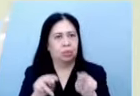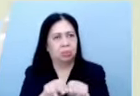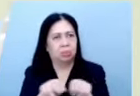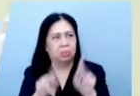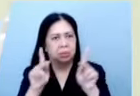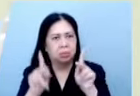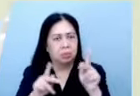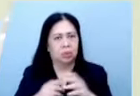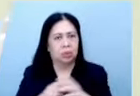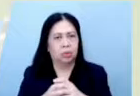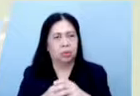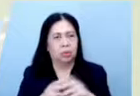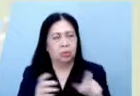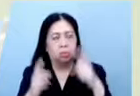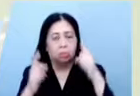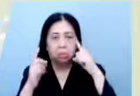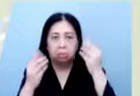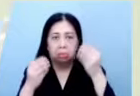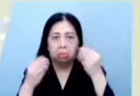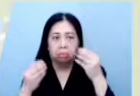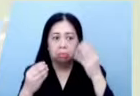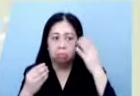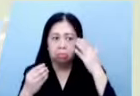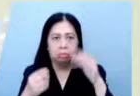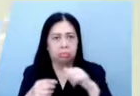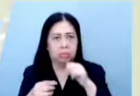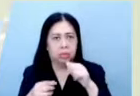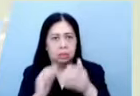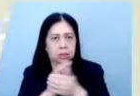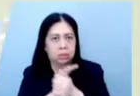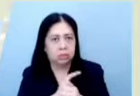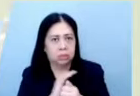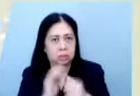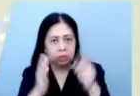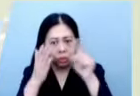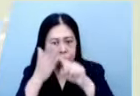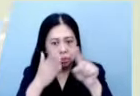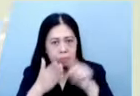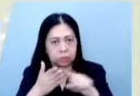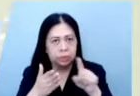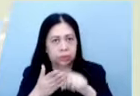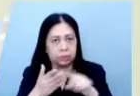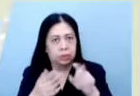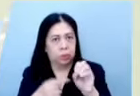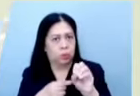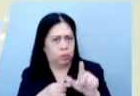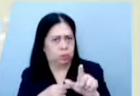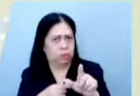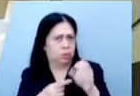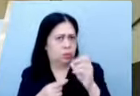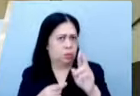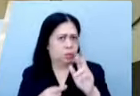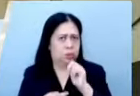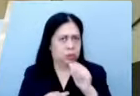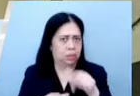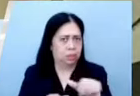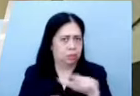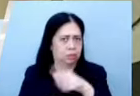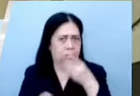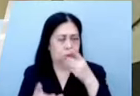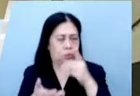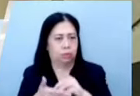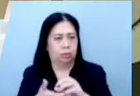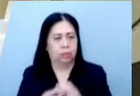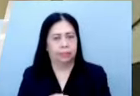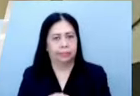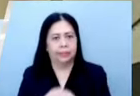na wala naman silang capability na i-verify yung authenticity ng mga documents. Wala rin pinag-iba